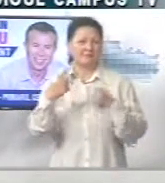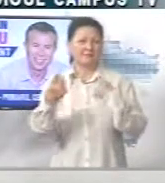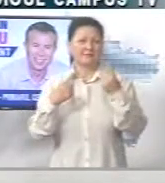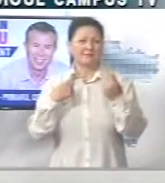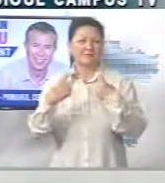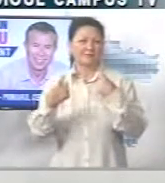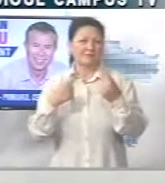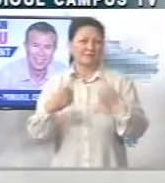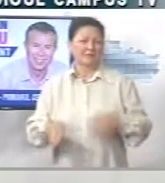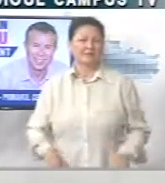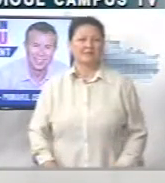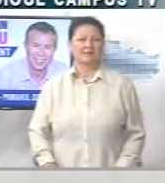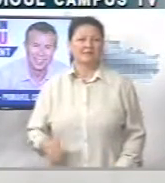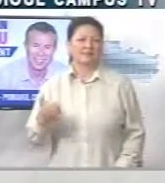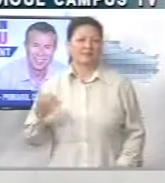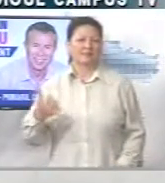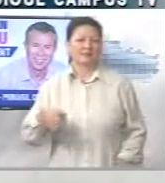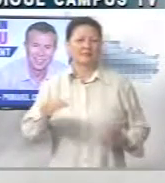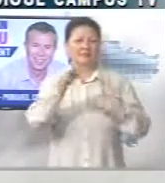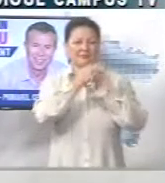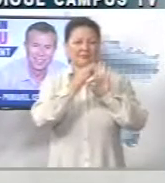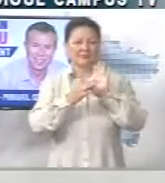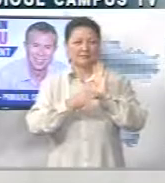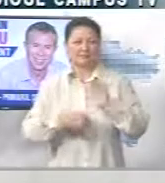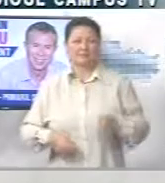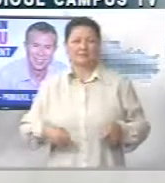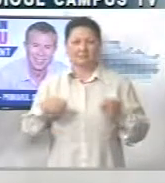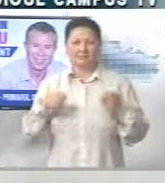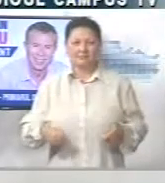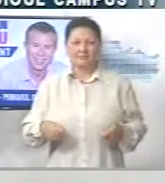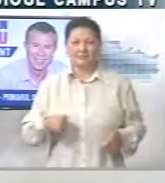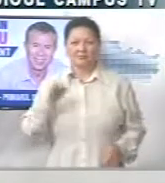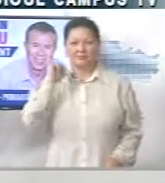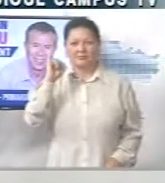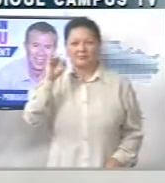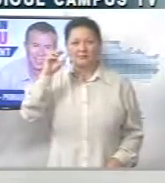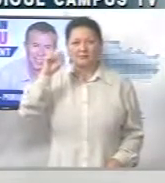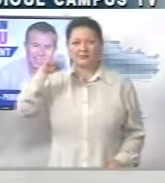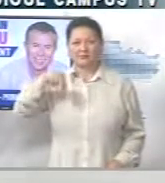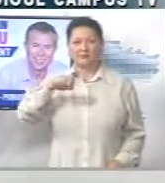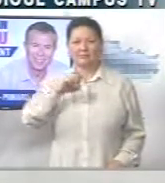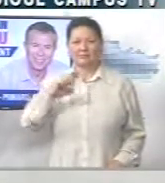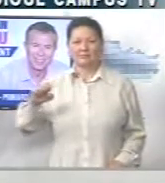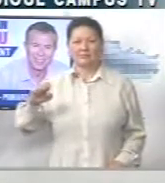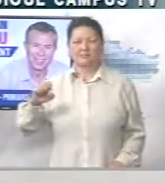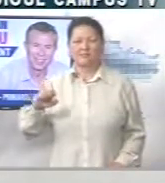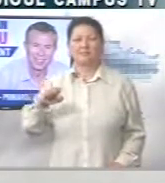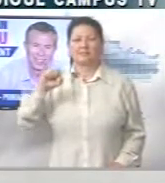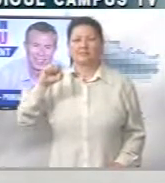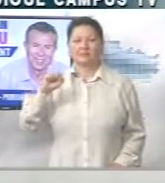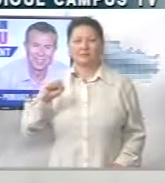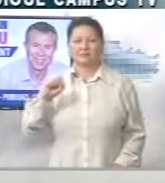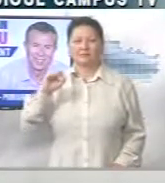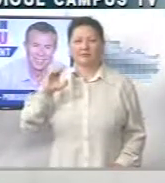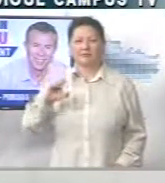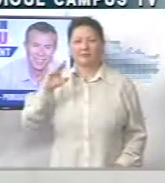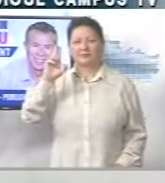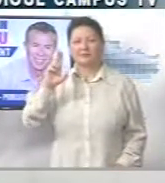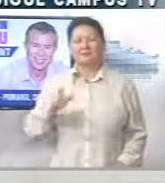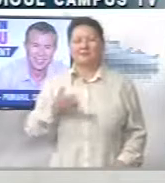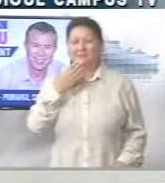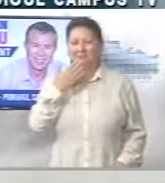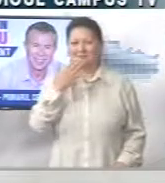să poată înțelege care sunt programele domnului Ionescu. Pentru acest lucru îi mulțumim tare mult doamnei Ionica